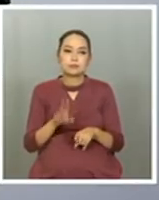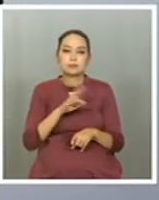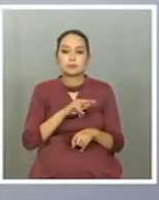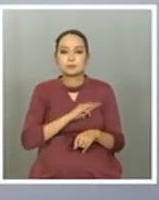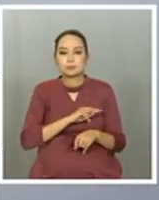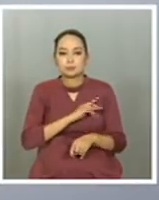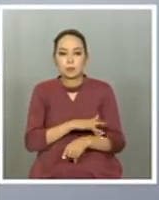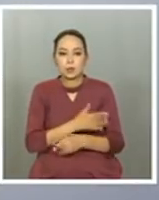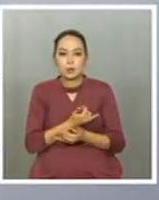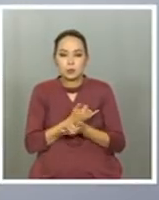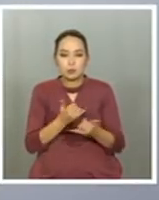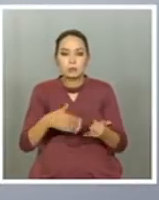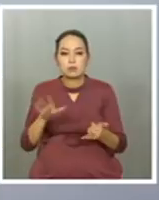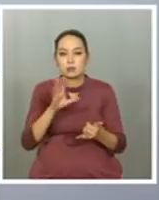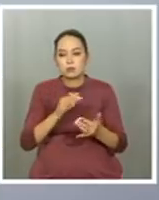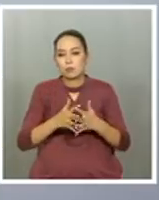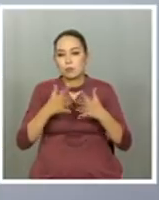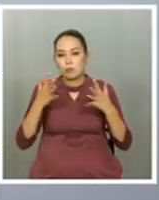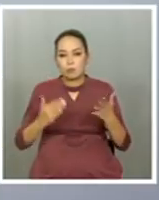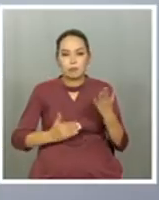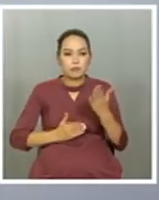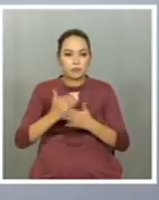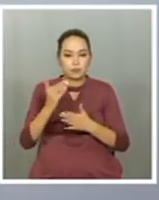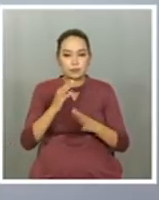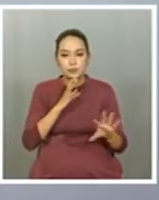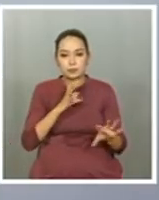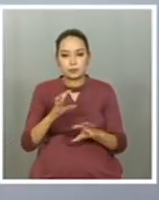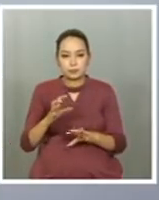салалары жоғары деңгейде дамыған.